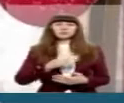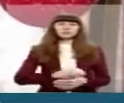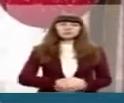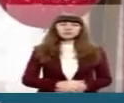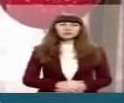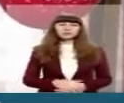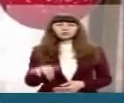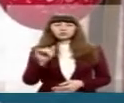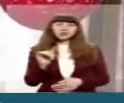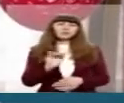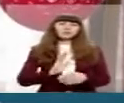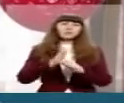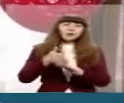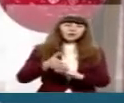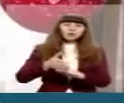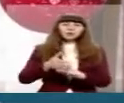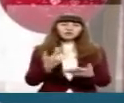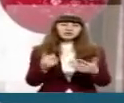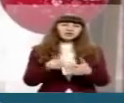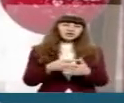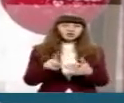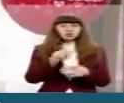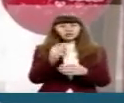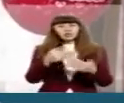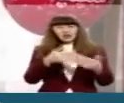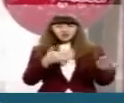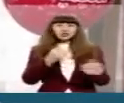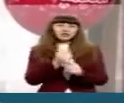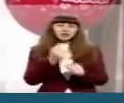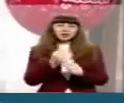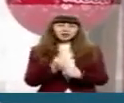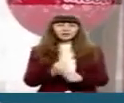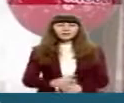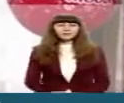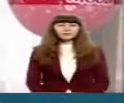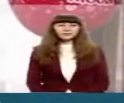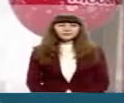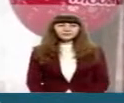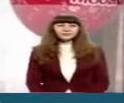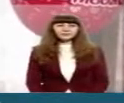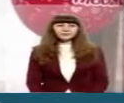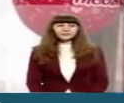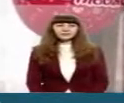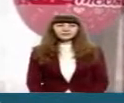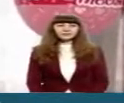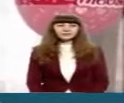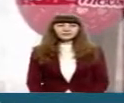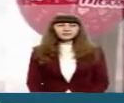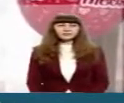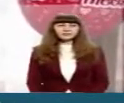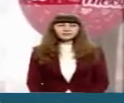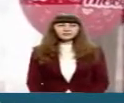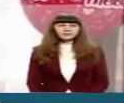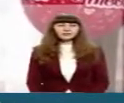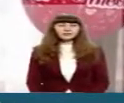подруг, куда-нибудь в гости пойти, если что-то такое интересное подойти. Мне все как бы давай, типа, начинай что-нибудь, чтобы у тебя было свое. И